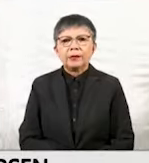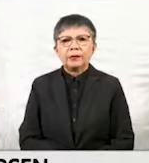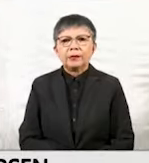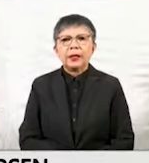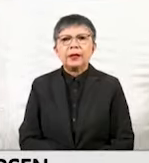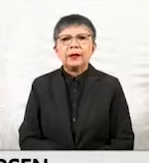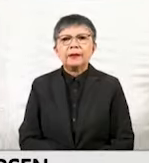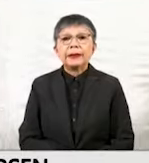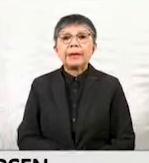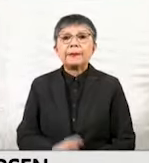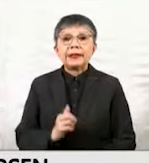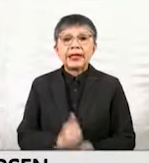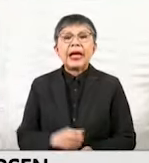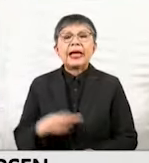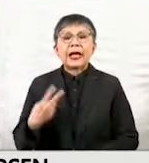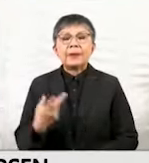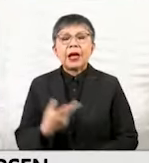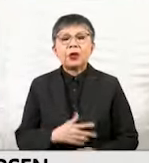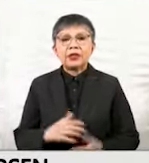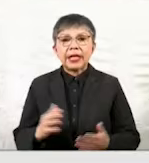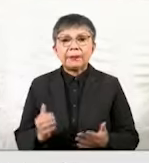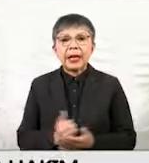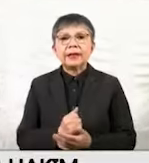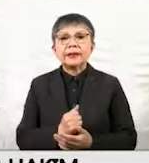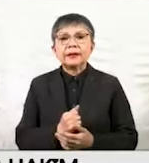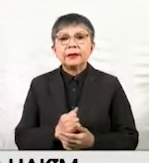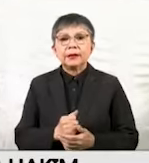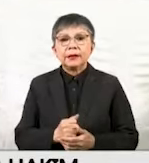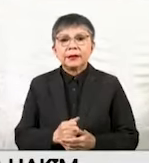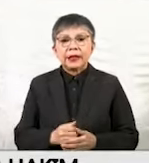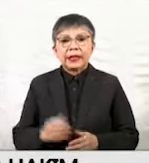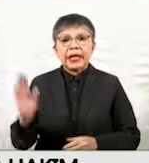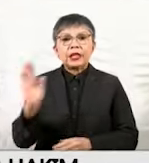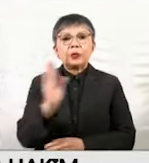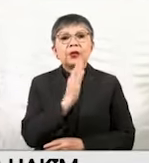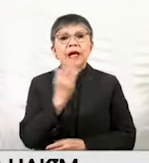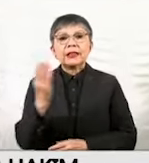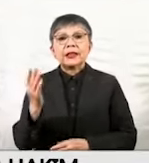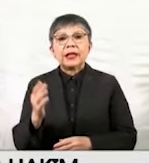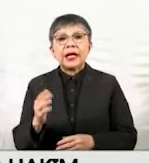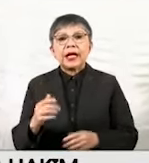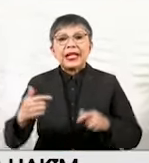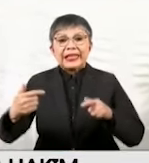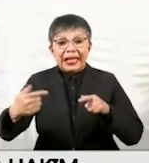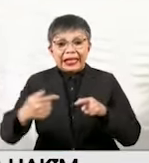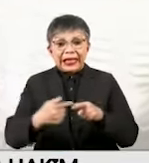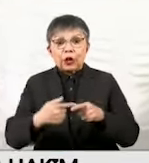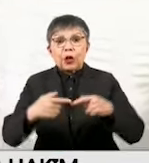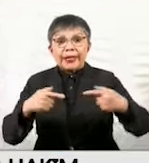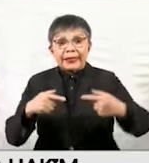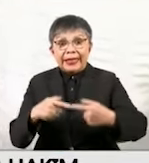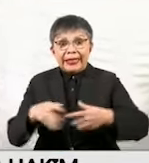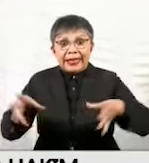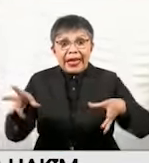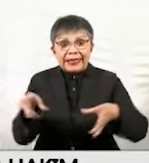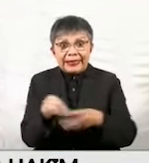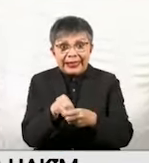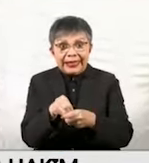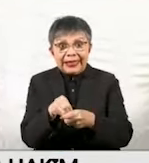tentunya kita harus menyiapkan yang namanya transportasi terintegrasi